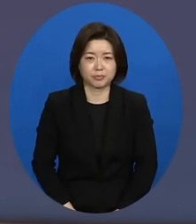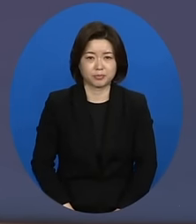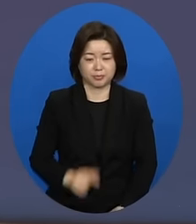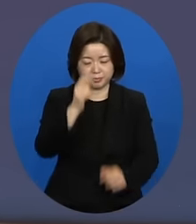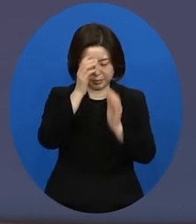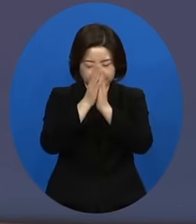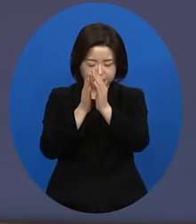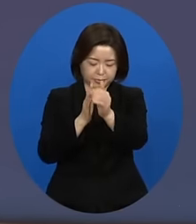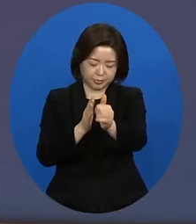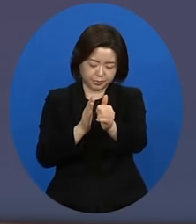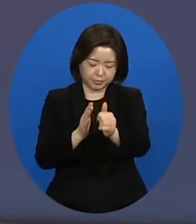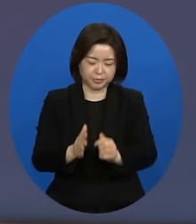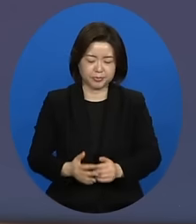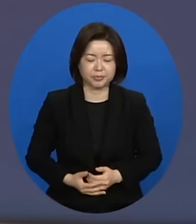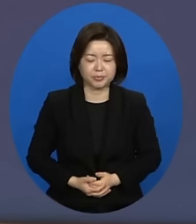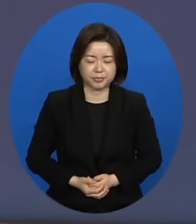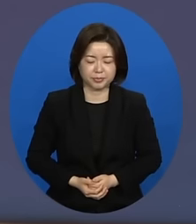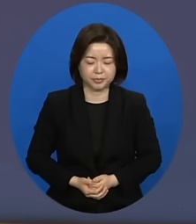기도하겠습니다.